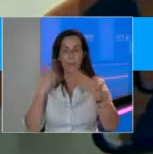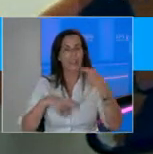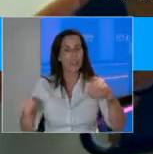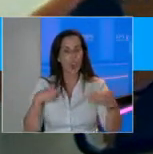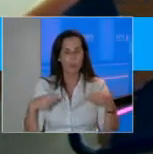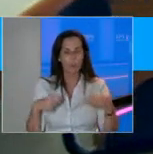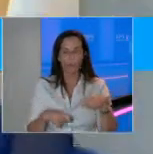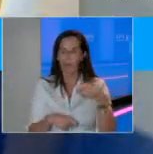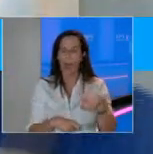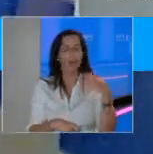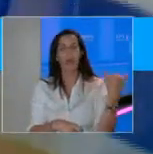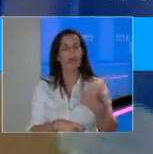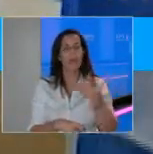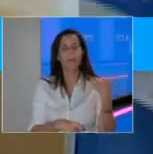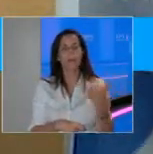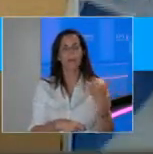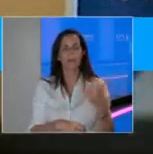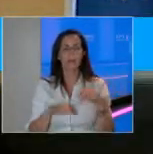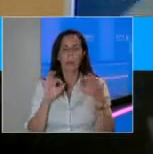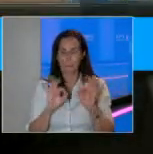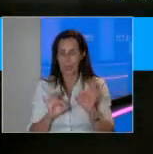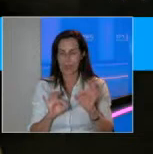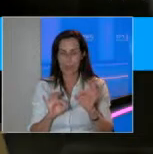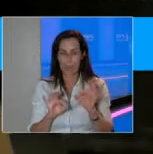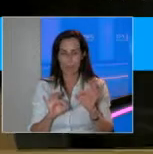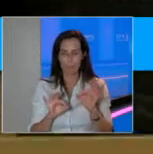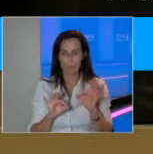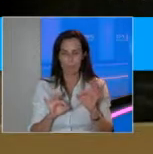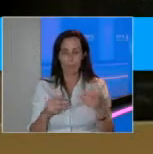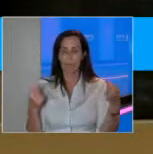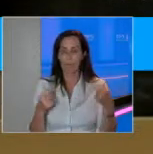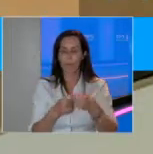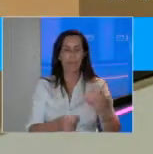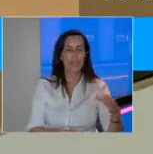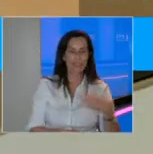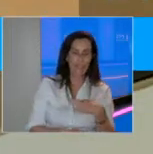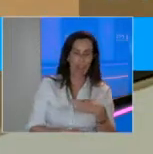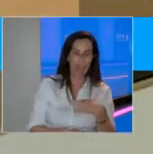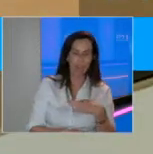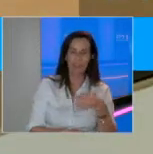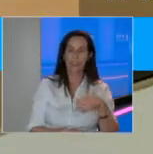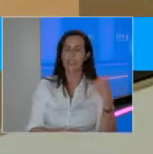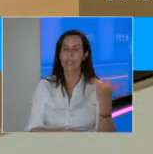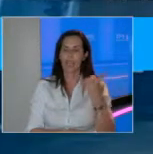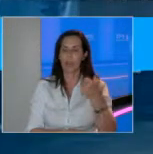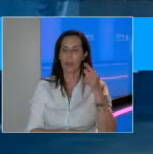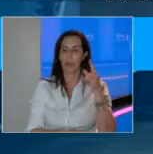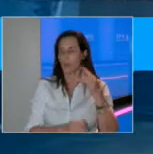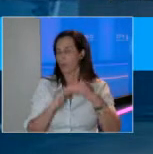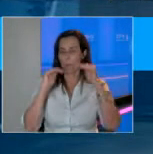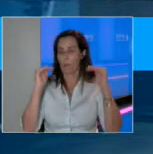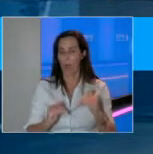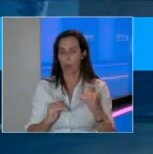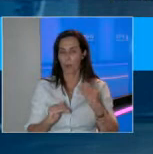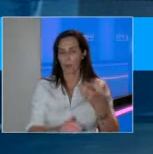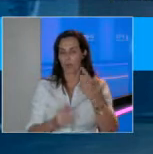תיאור, אתה תמיד, בעצם מבחינת הקורבן, זה תמיד עונש יותר נמוך